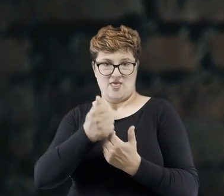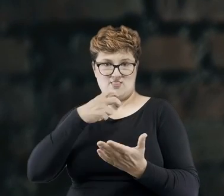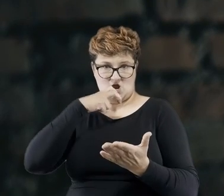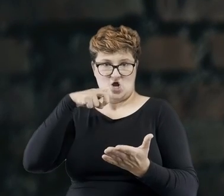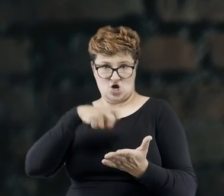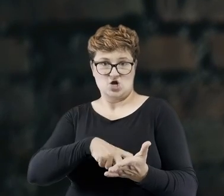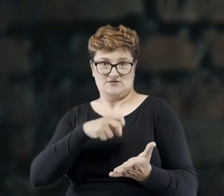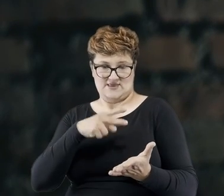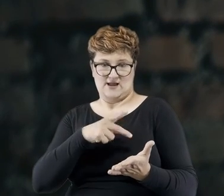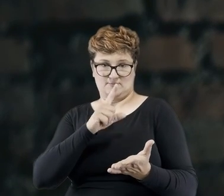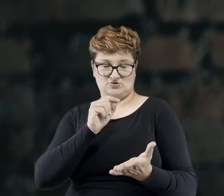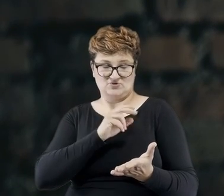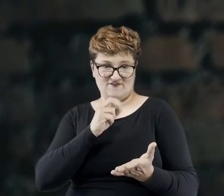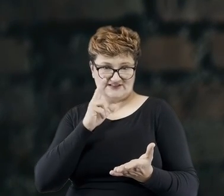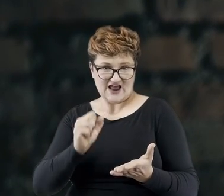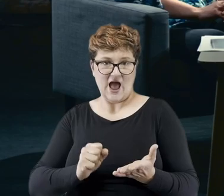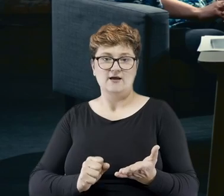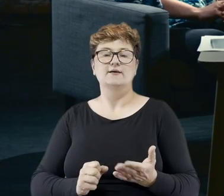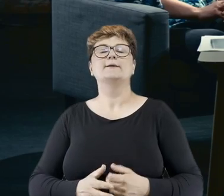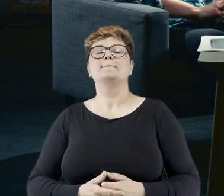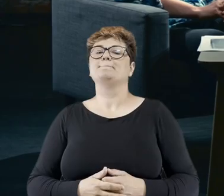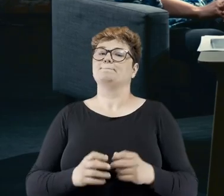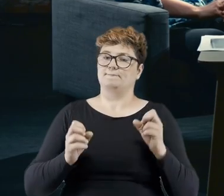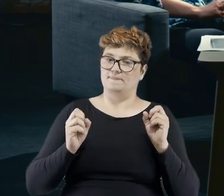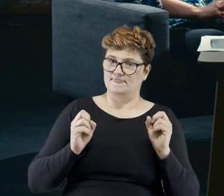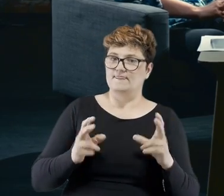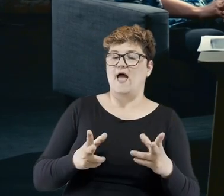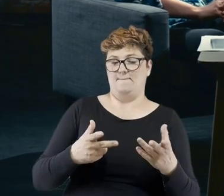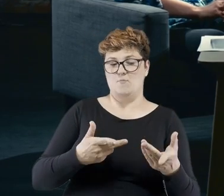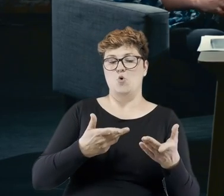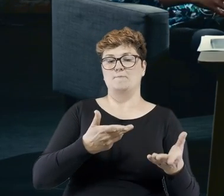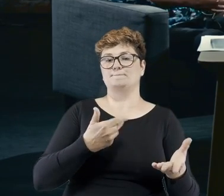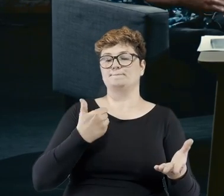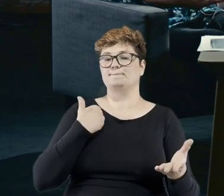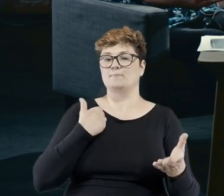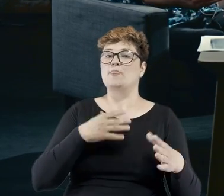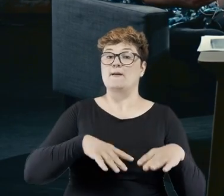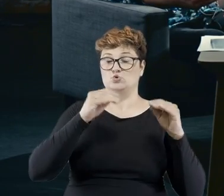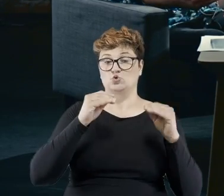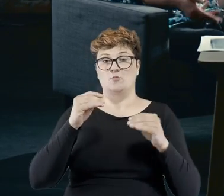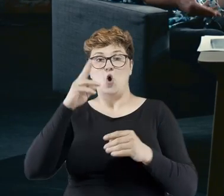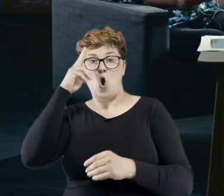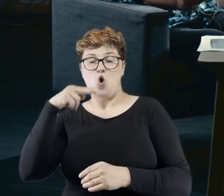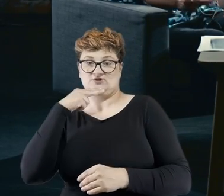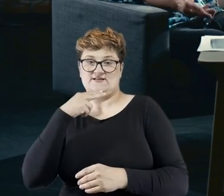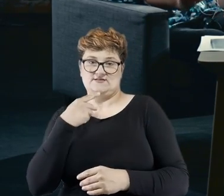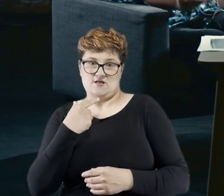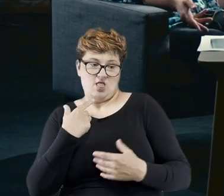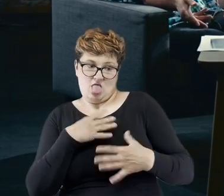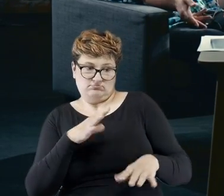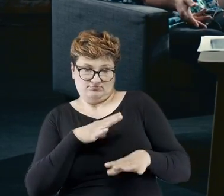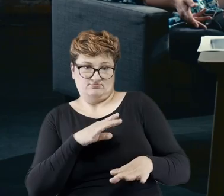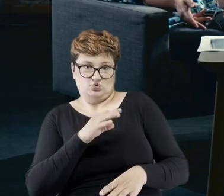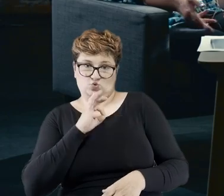wtedy Przybyszewska, tak? Tak, bo tak. Znaczy na początku... Przybyszewski się akurat nigdy nie